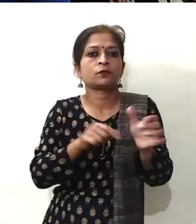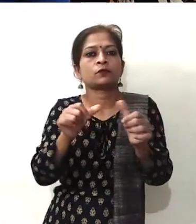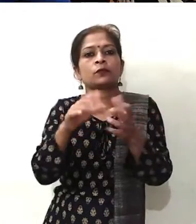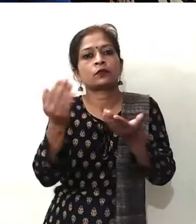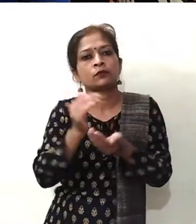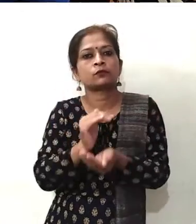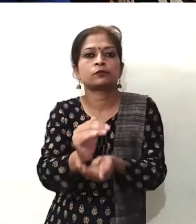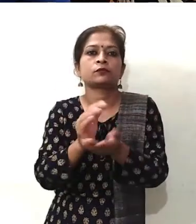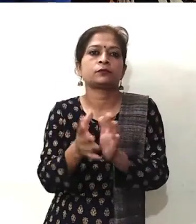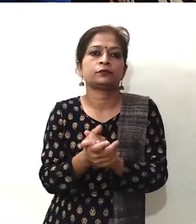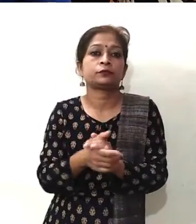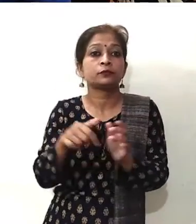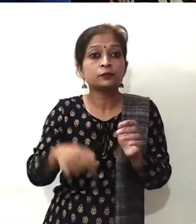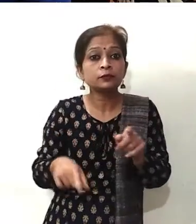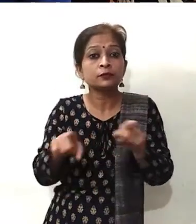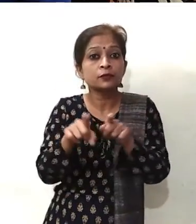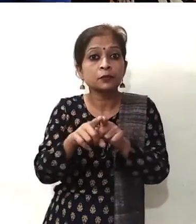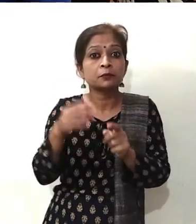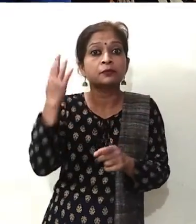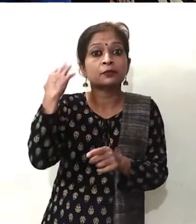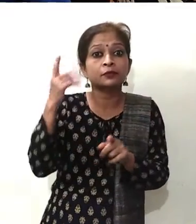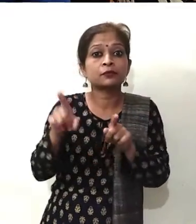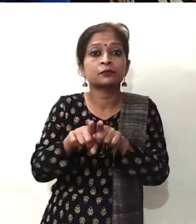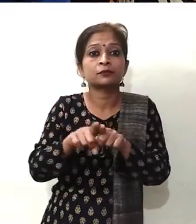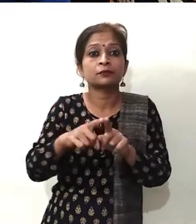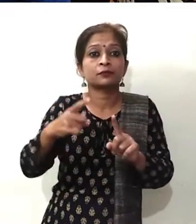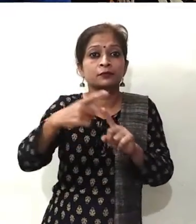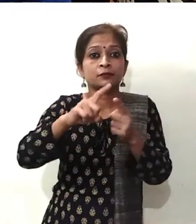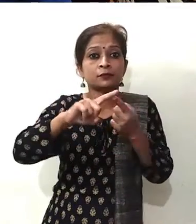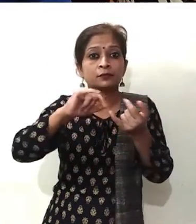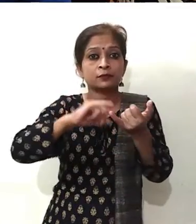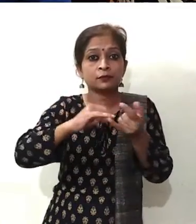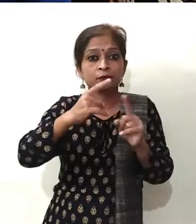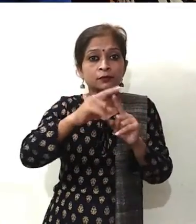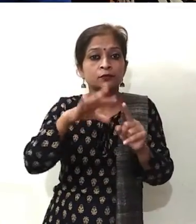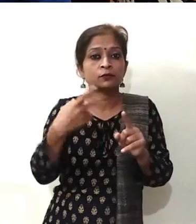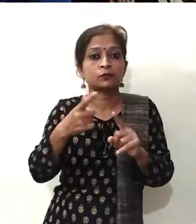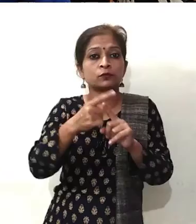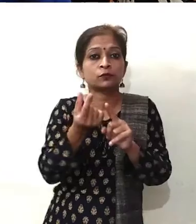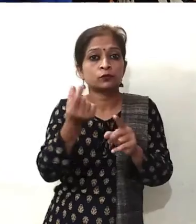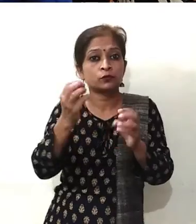टेस्ट बेबी थे उस समय के भी, और तो तरीके से लिखित है।